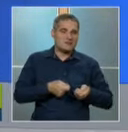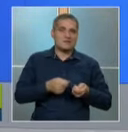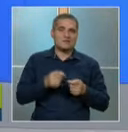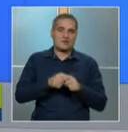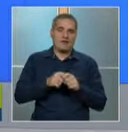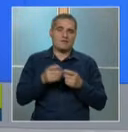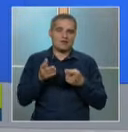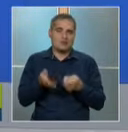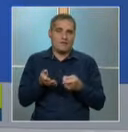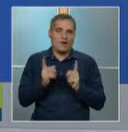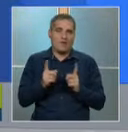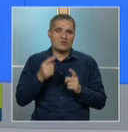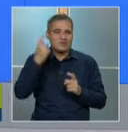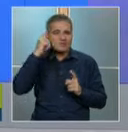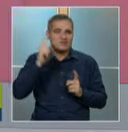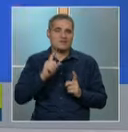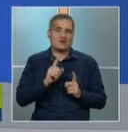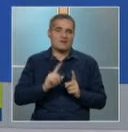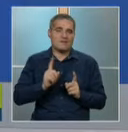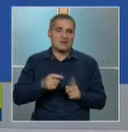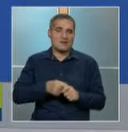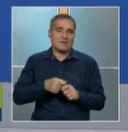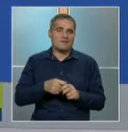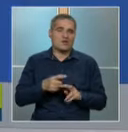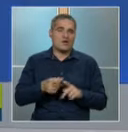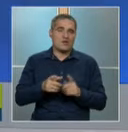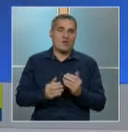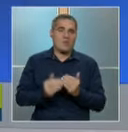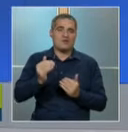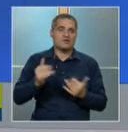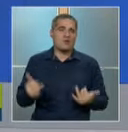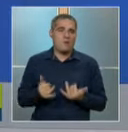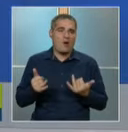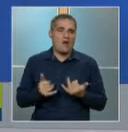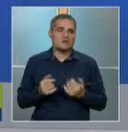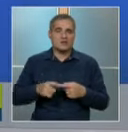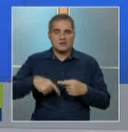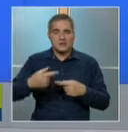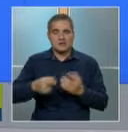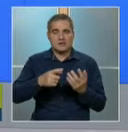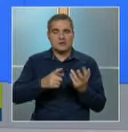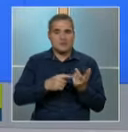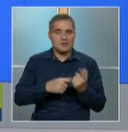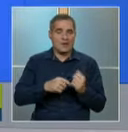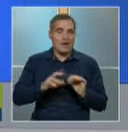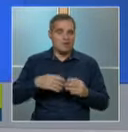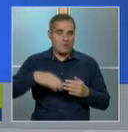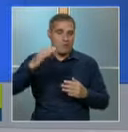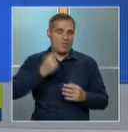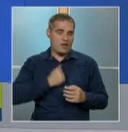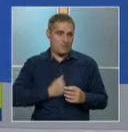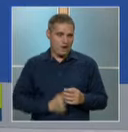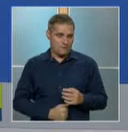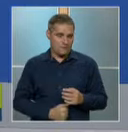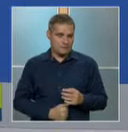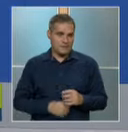които, нали, ти се струват досадни, обаче трябва да ги направиш, толкова по-ще е лесно следващия път. Идеята е, че ако бъдем по-търпеливи